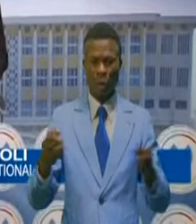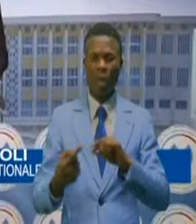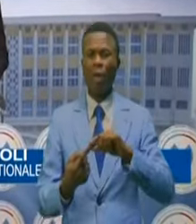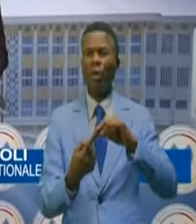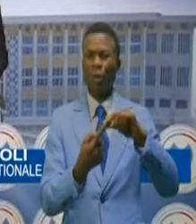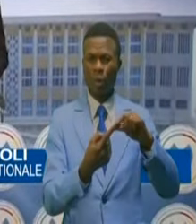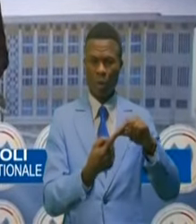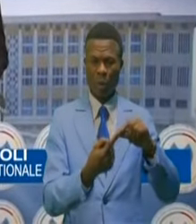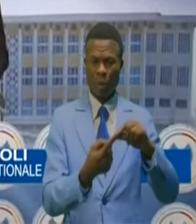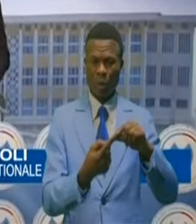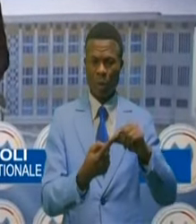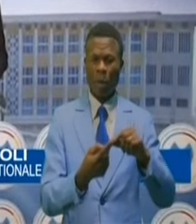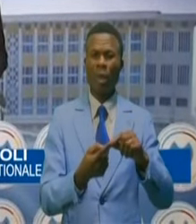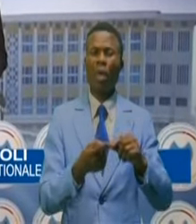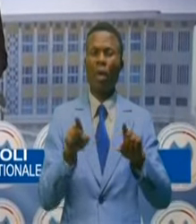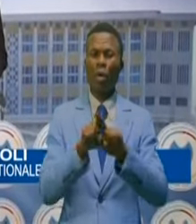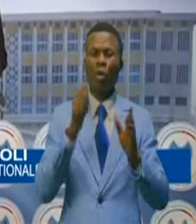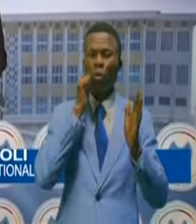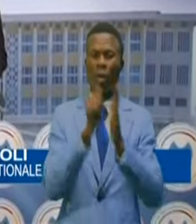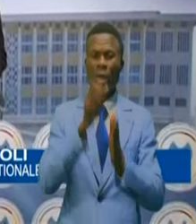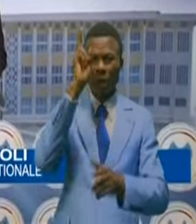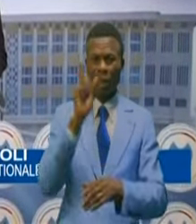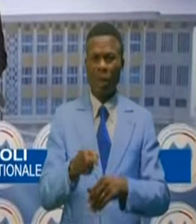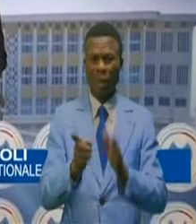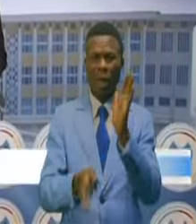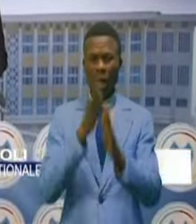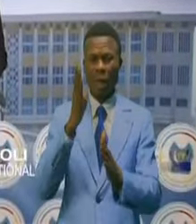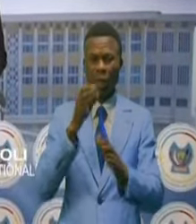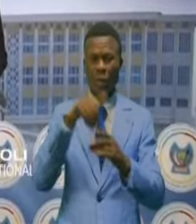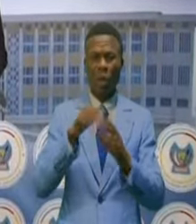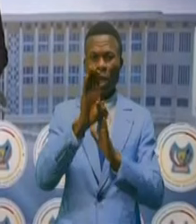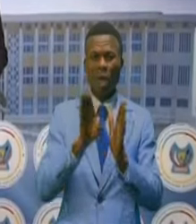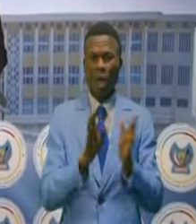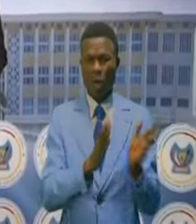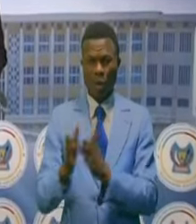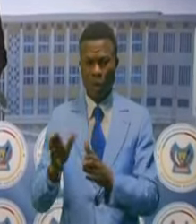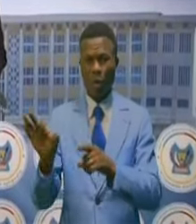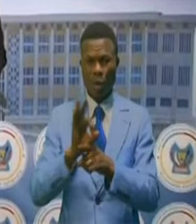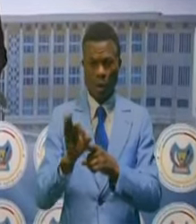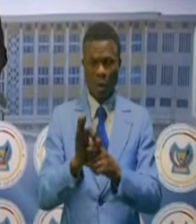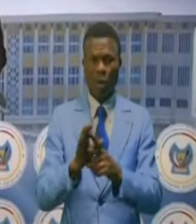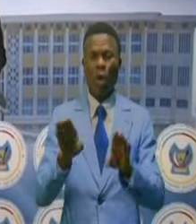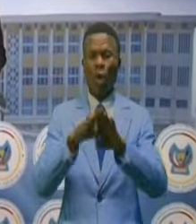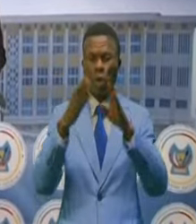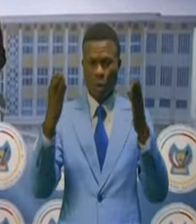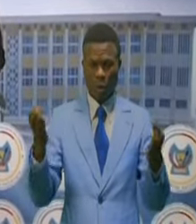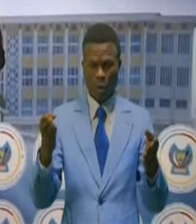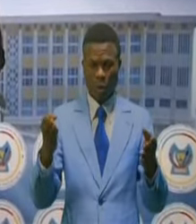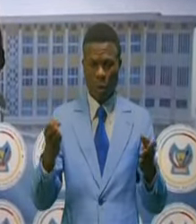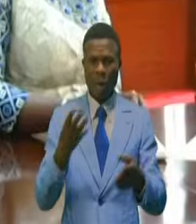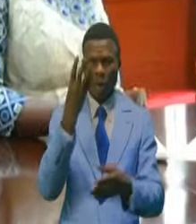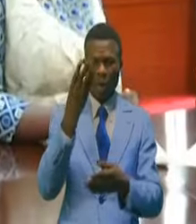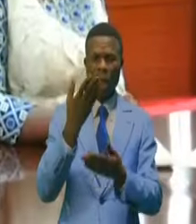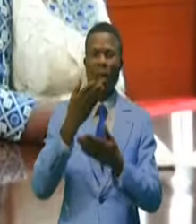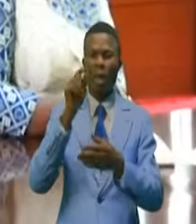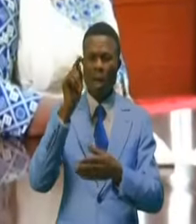extraordinaire, conformément à l'article 114 de la Constitution, qui prévoit que cette session inaugurale comprend quatre points,